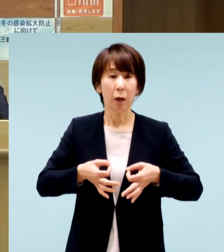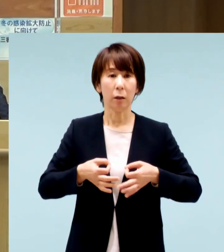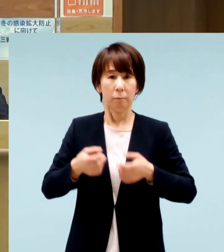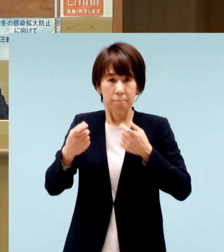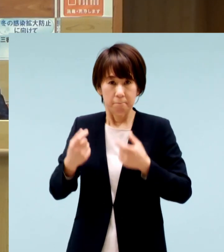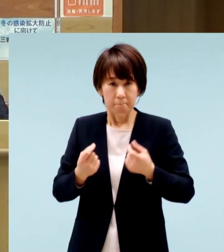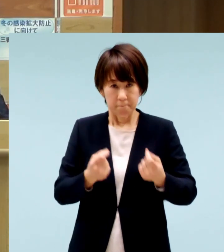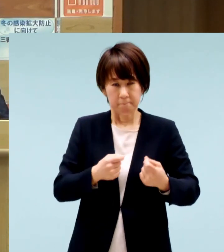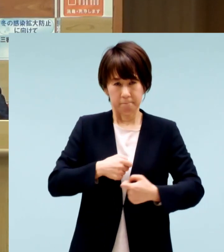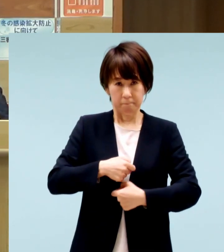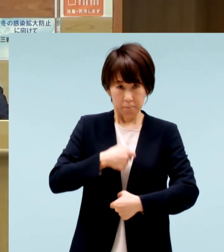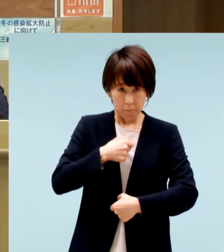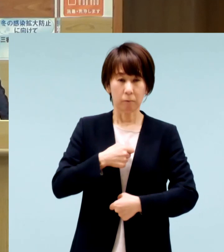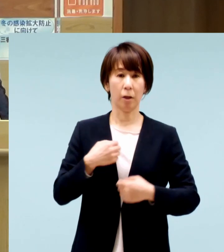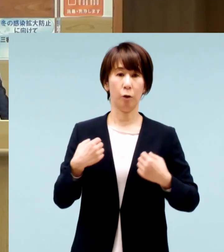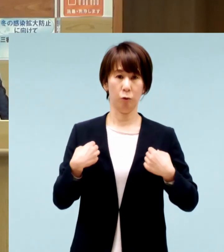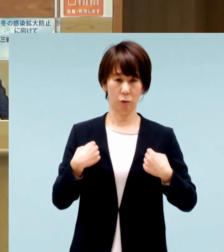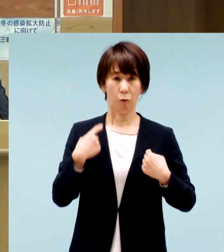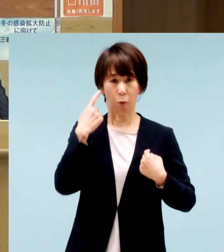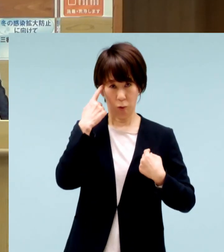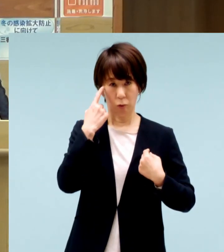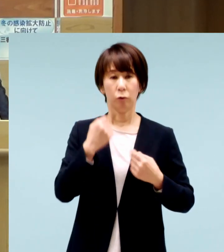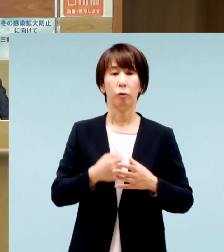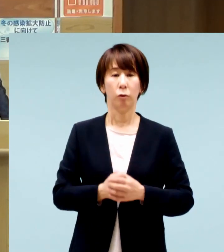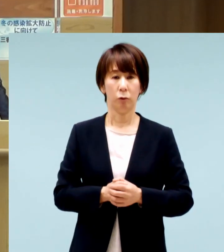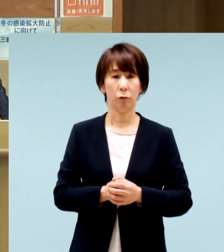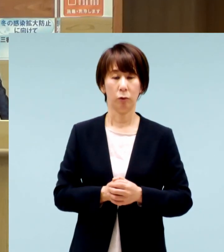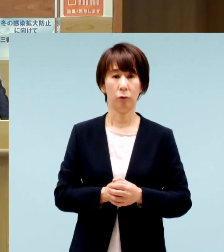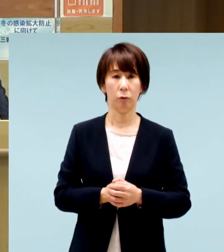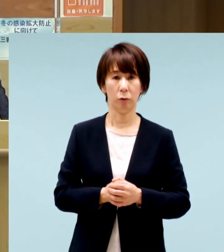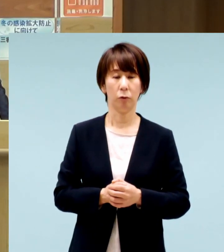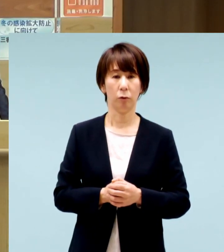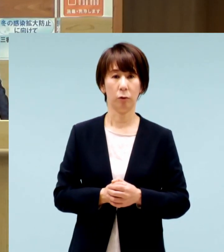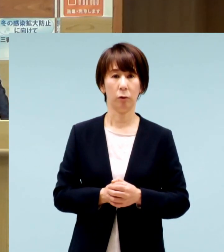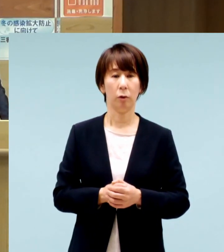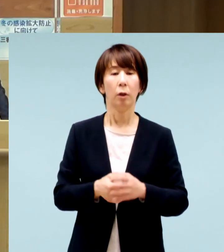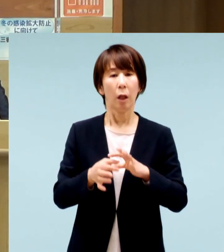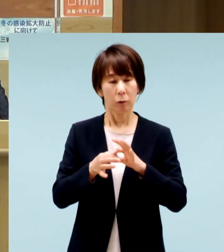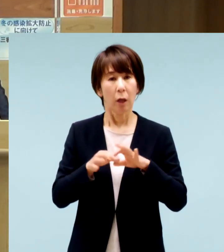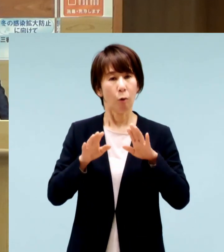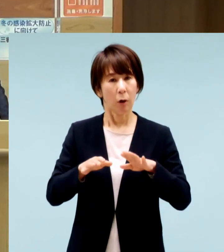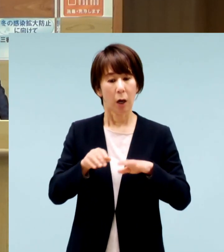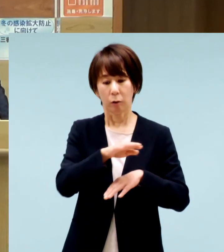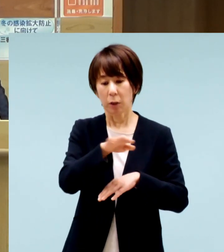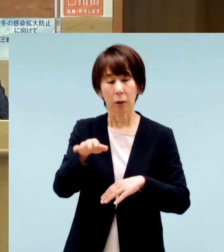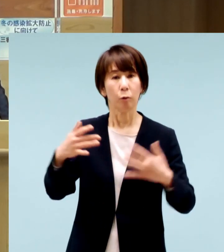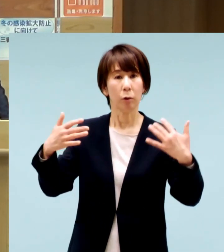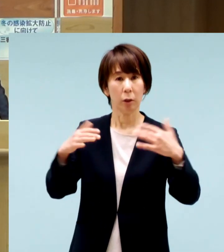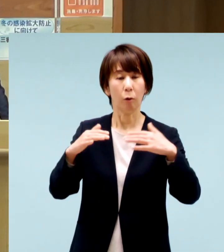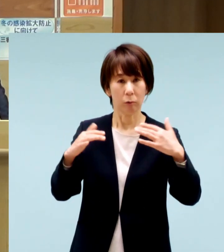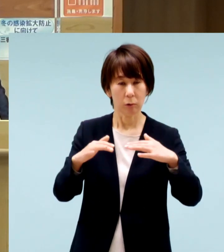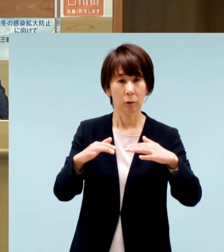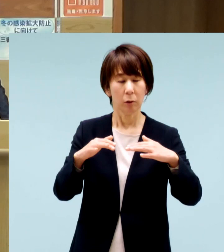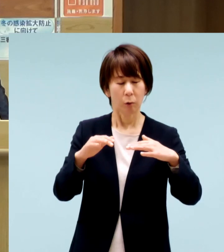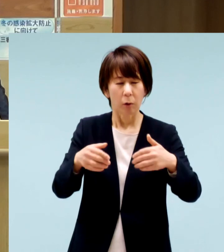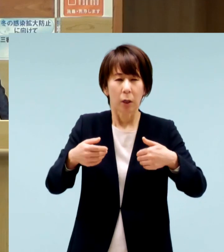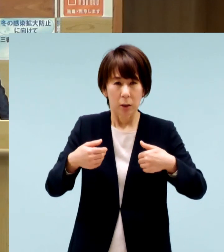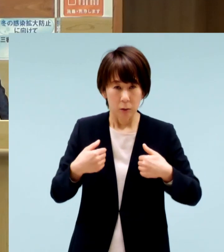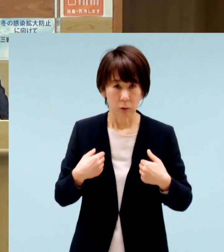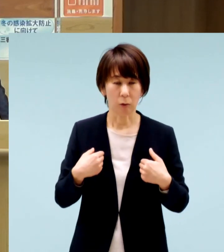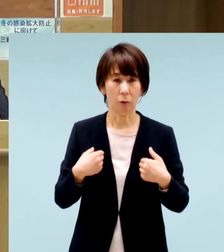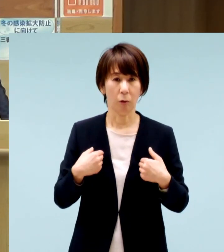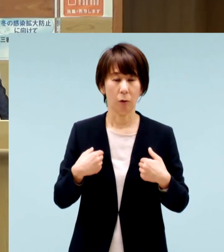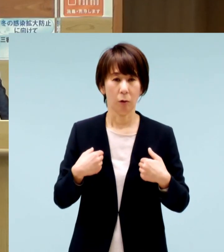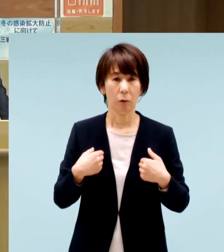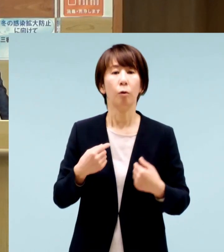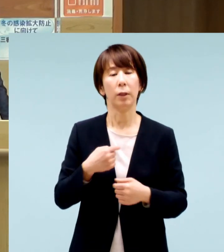たんで、まあ、そういう価値観からすればそういった議論っていうのが必要なんじゃないかなというふうに私個人としては